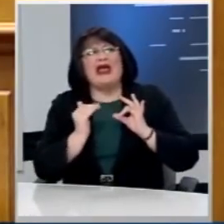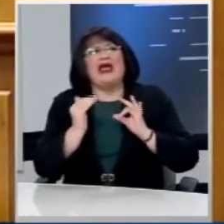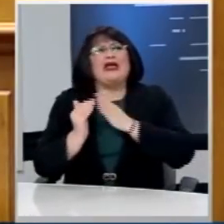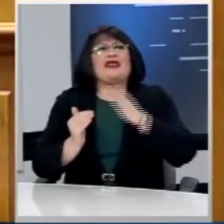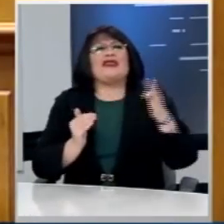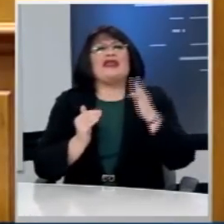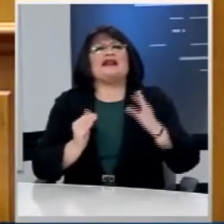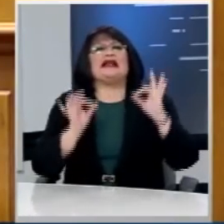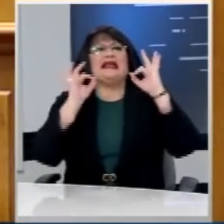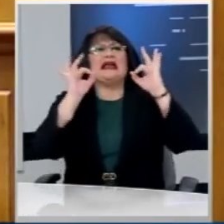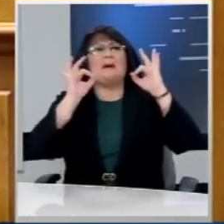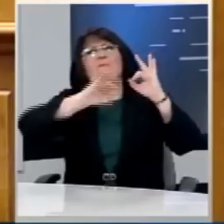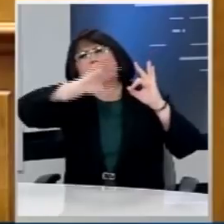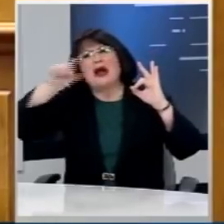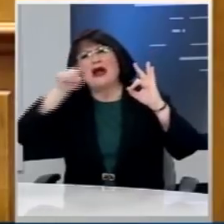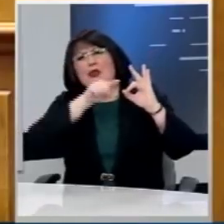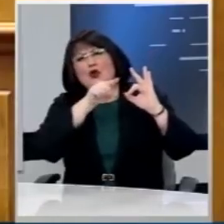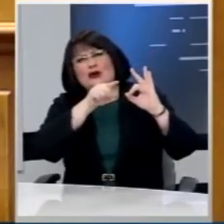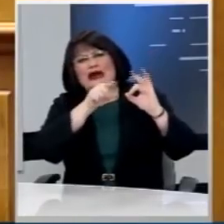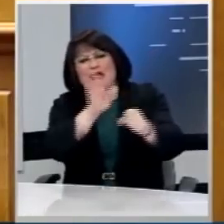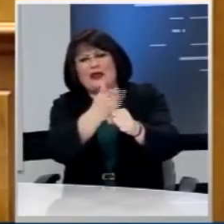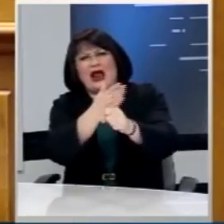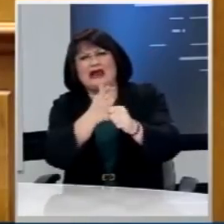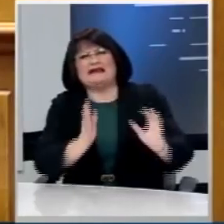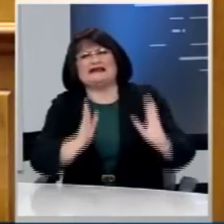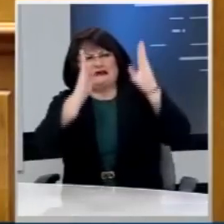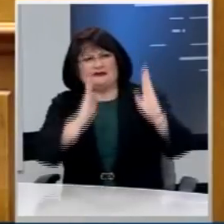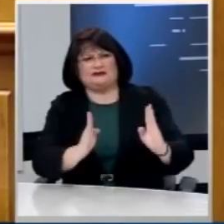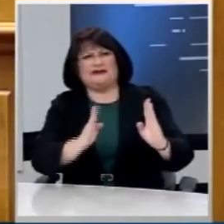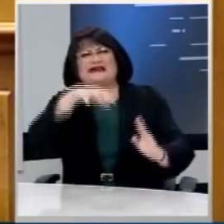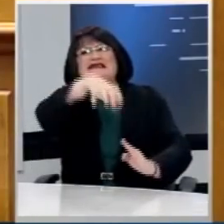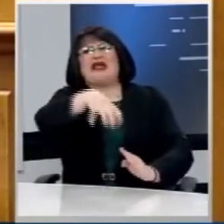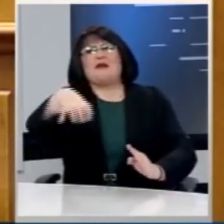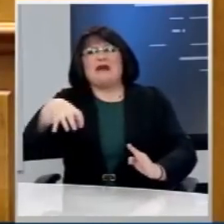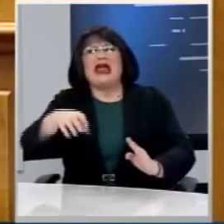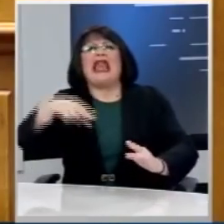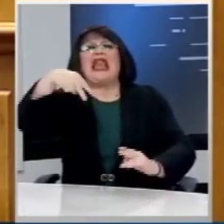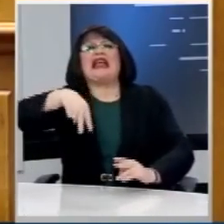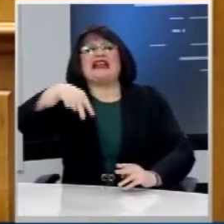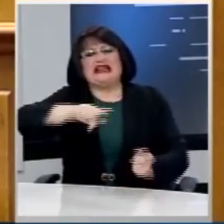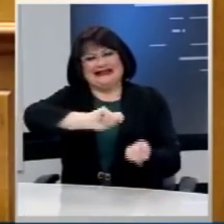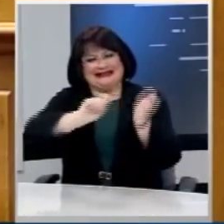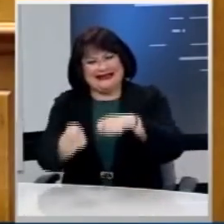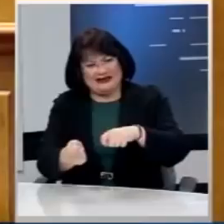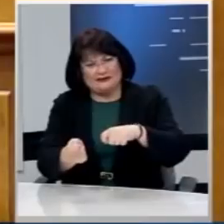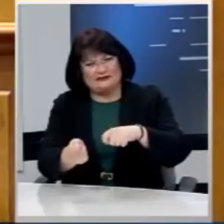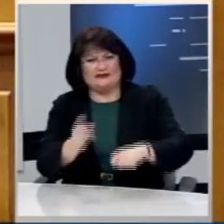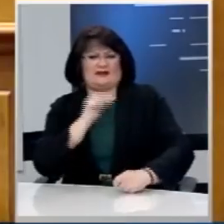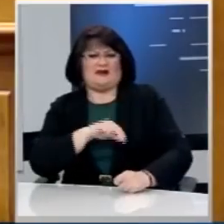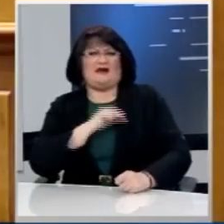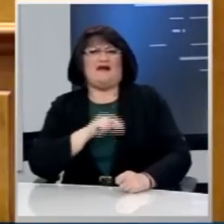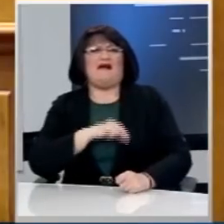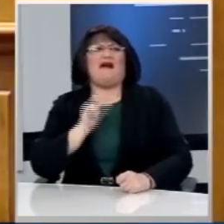βιομηχανίας λιγνητικών σταθμών. Μεγάλα κέρδη θα αποκομίσουν οι όμιλοι που θα εκμεταλλευτούν το δίκτυο